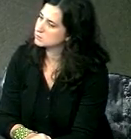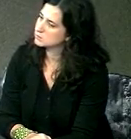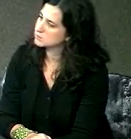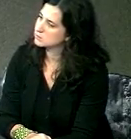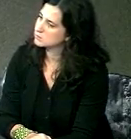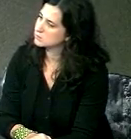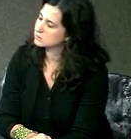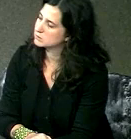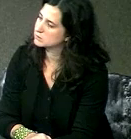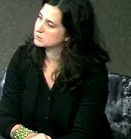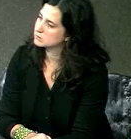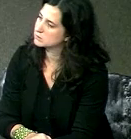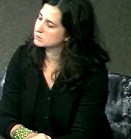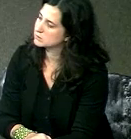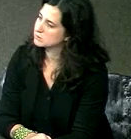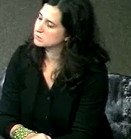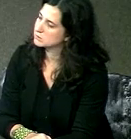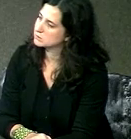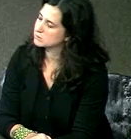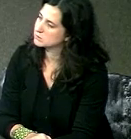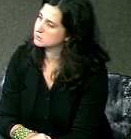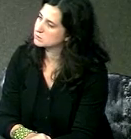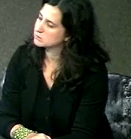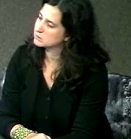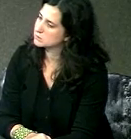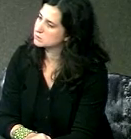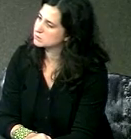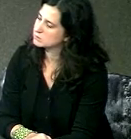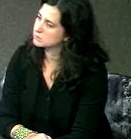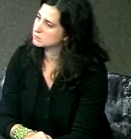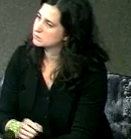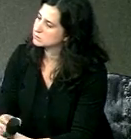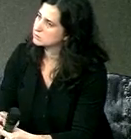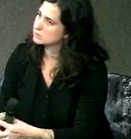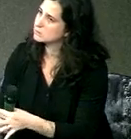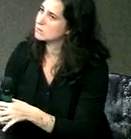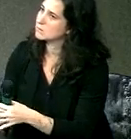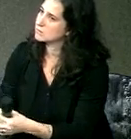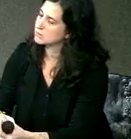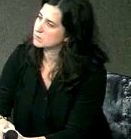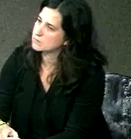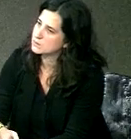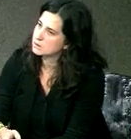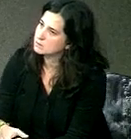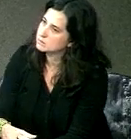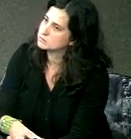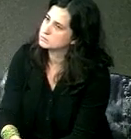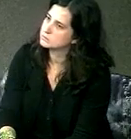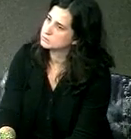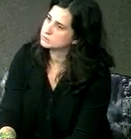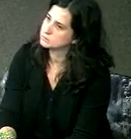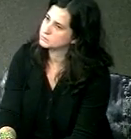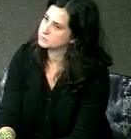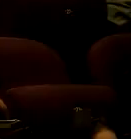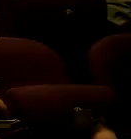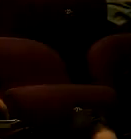profil le pire de ces ACE, puisqu'ils cumulent tout. Et du coup, dans les approches